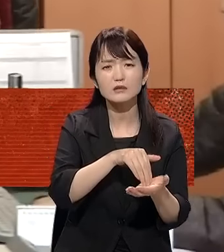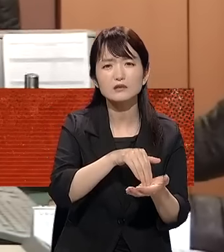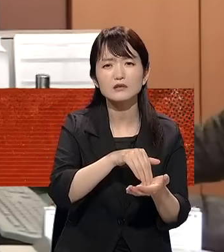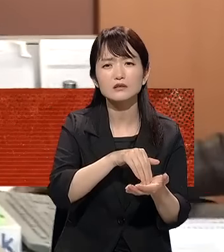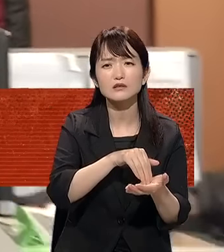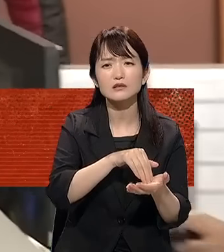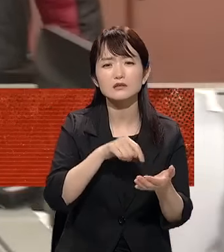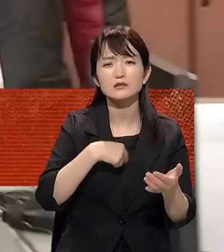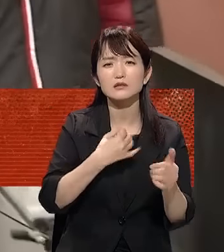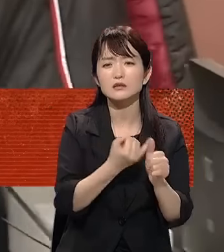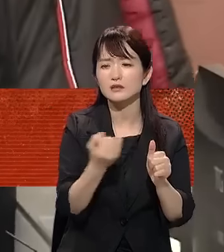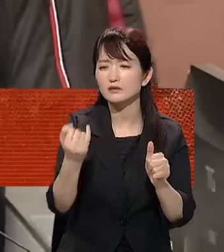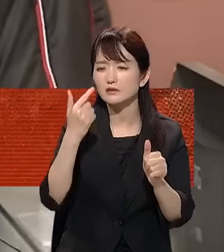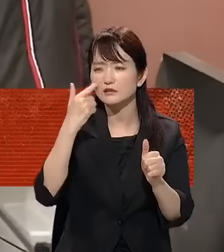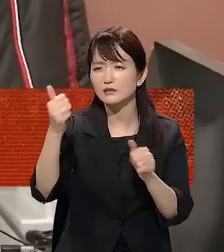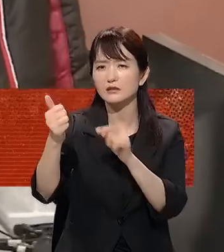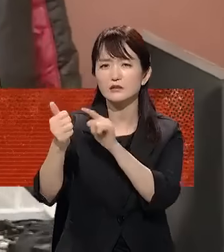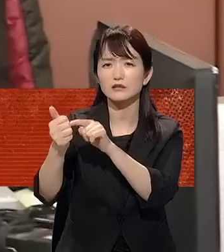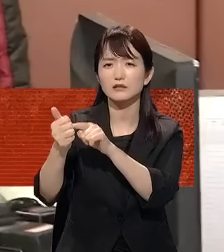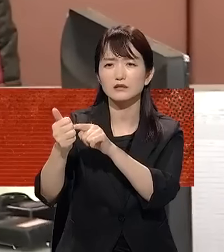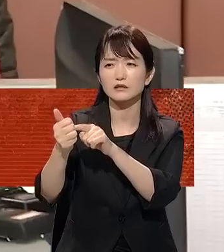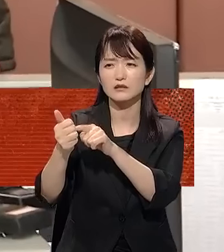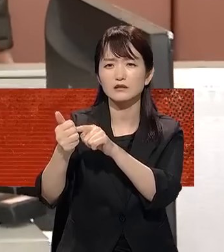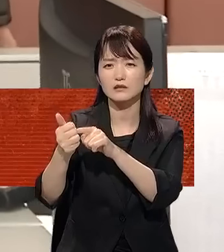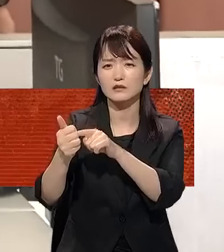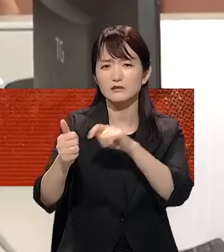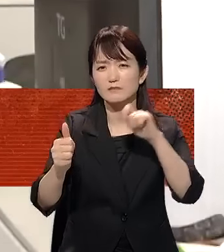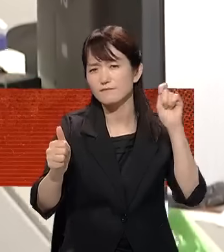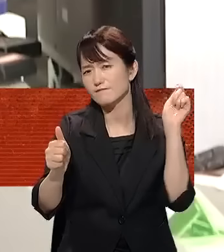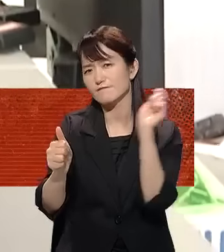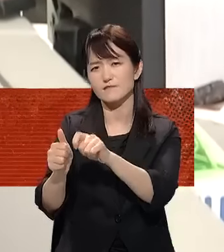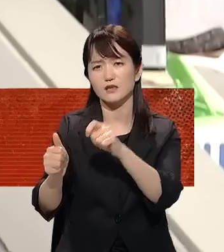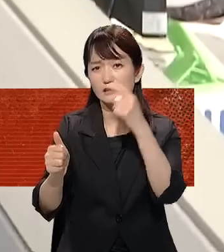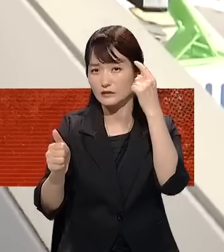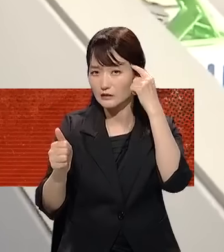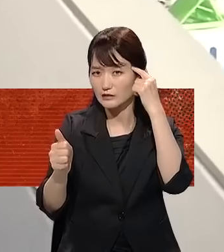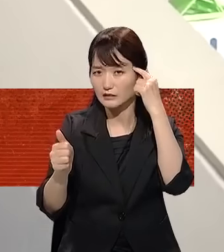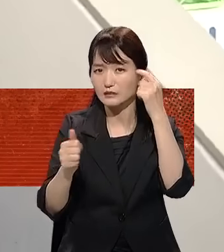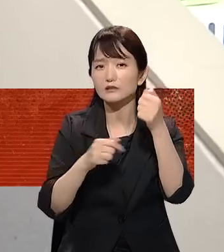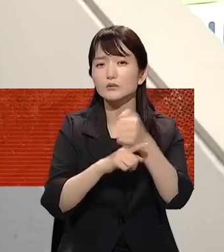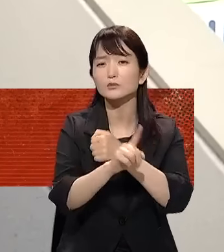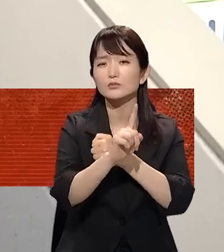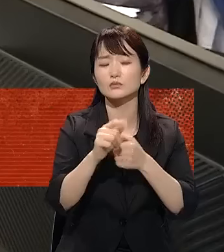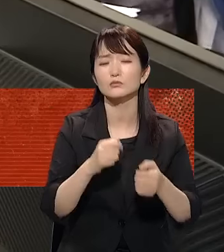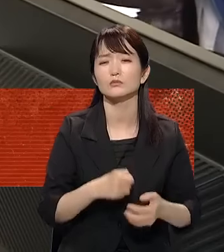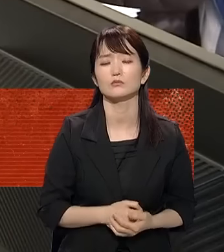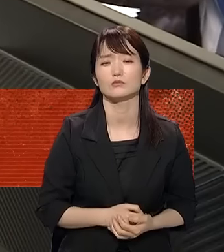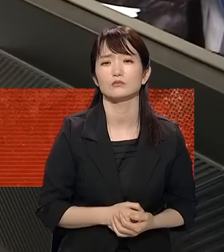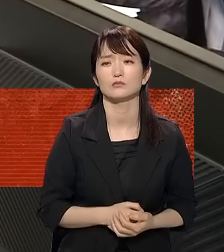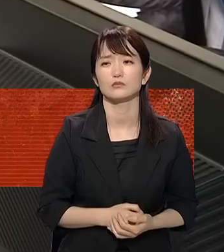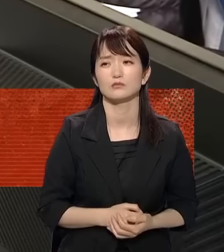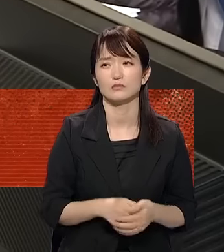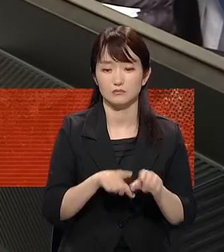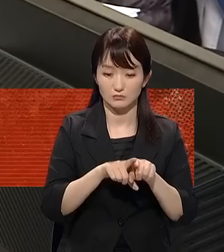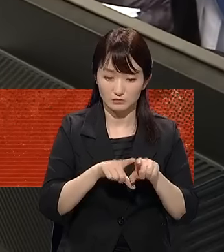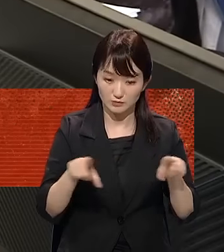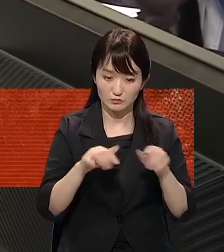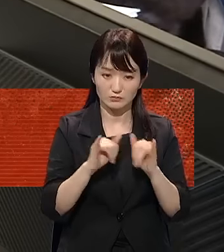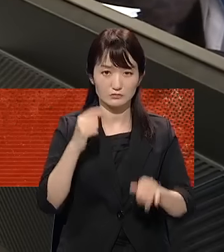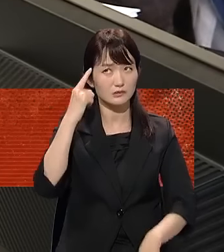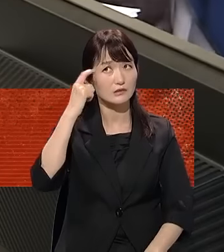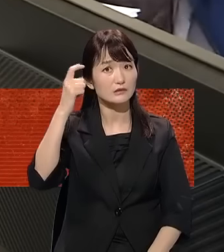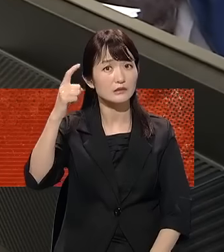자기 아내의 아버지인 그 장인어른을 살해할 하는 그런 발상을 하는 것이 보통 사람들은 상상을